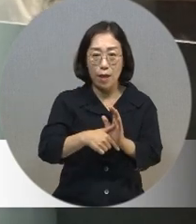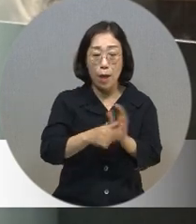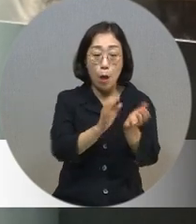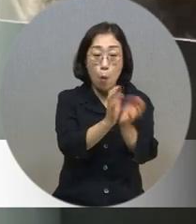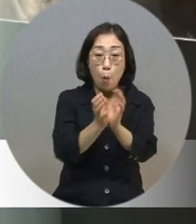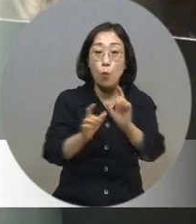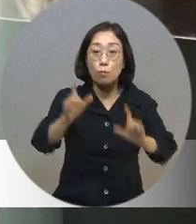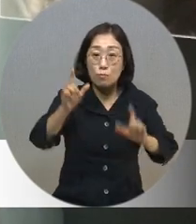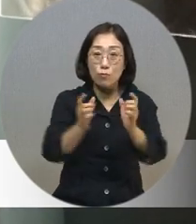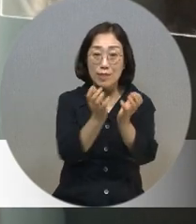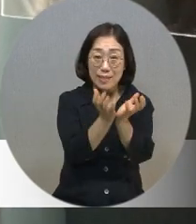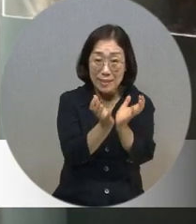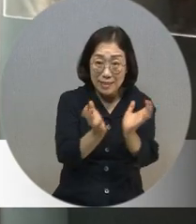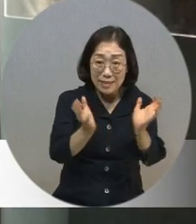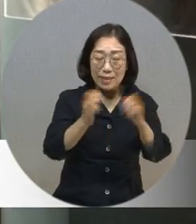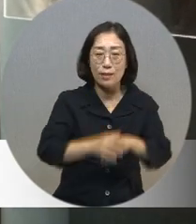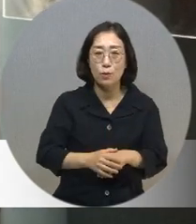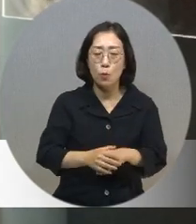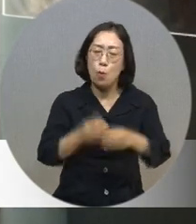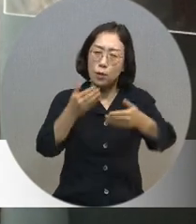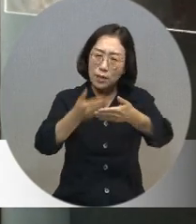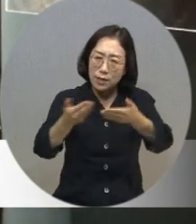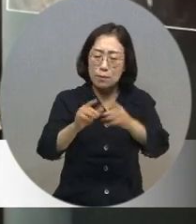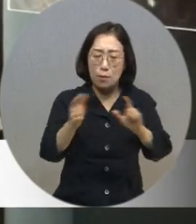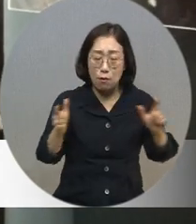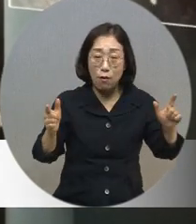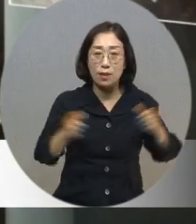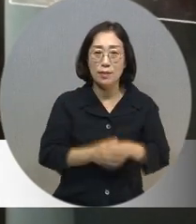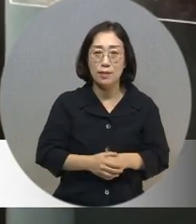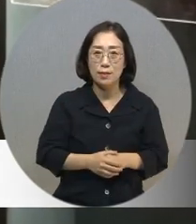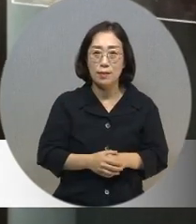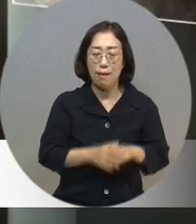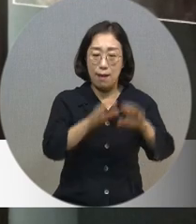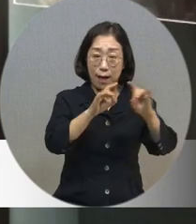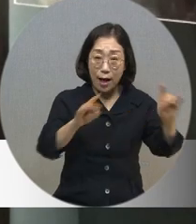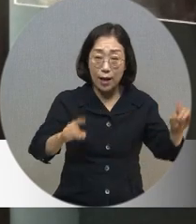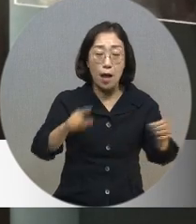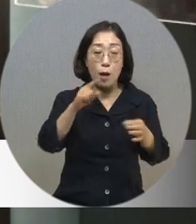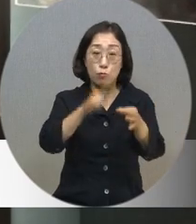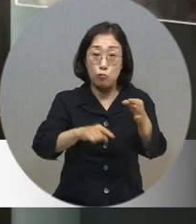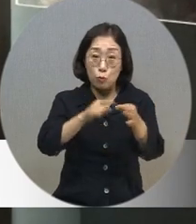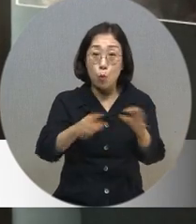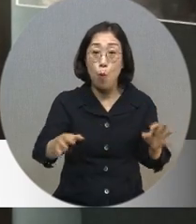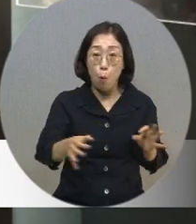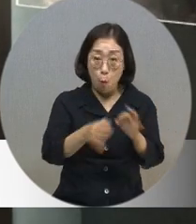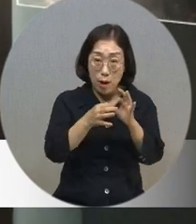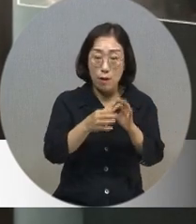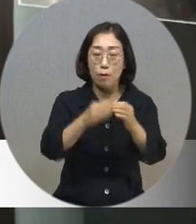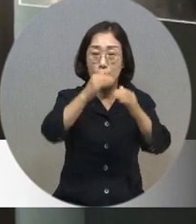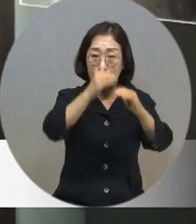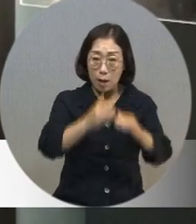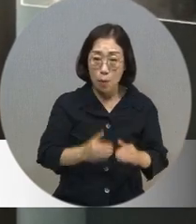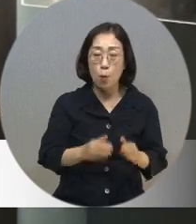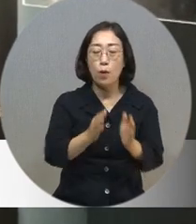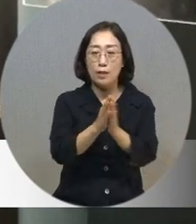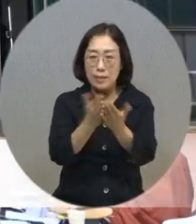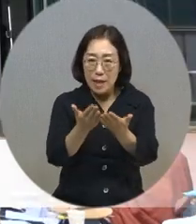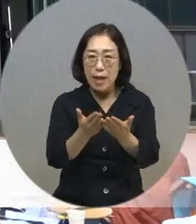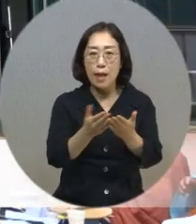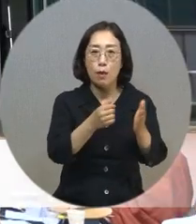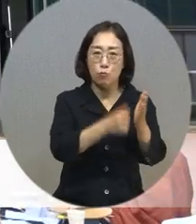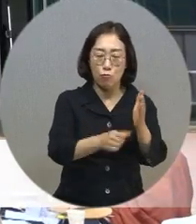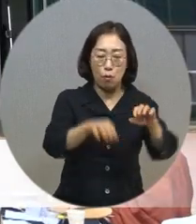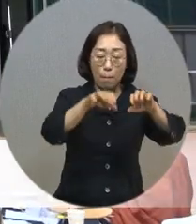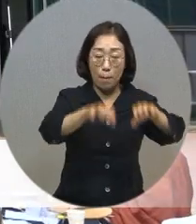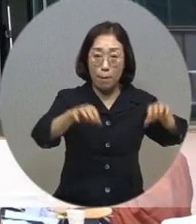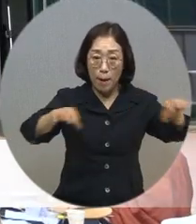사리함 김종호 최성화 등으로 각시대의 불교 유물과 민속자료 서책이 다양하게 전시됐습니다